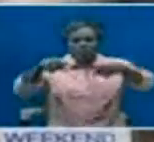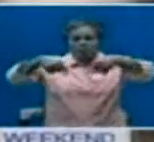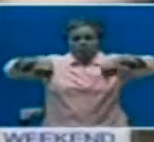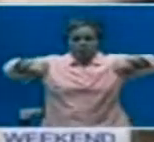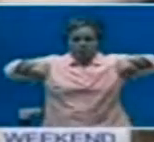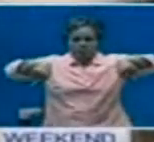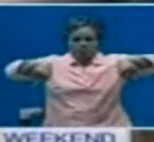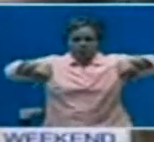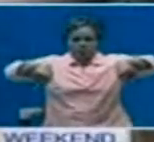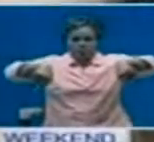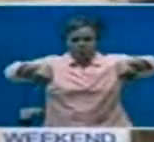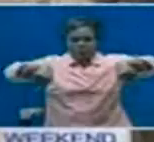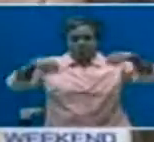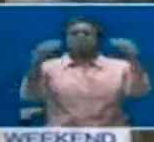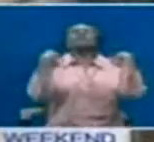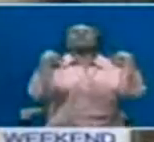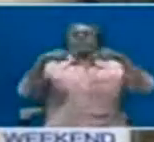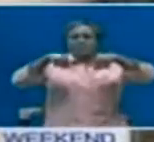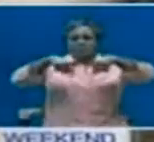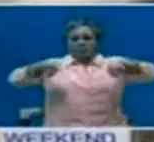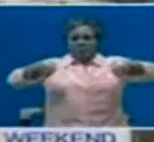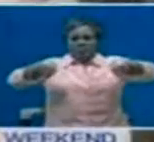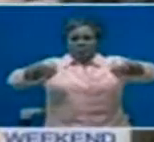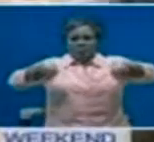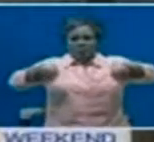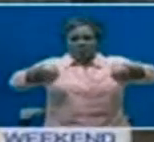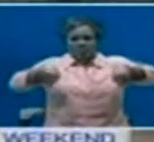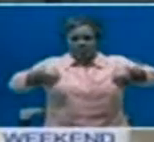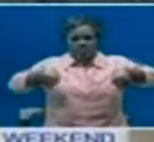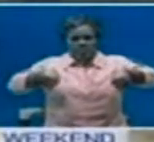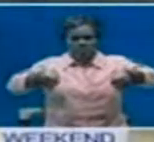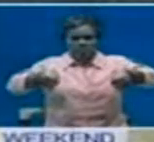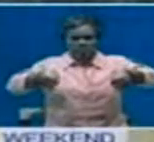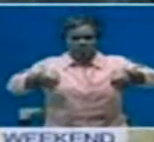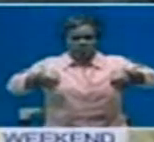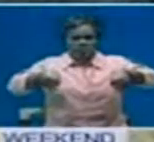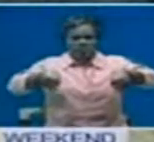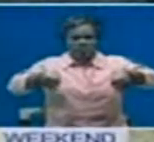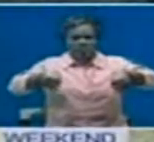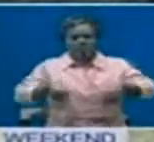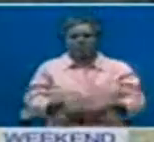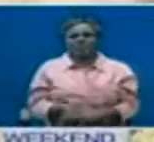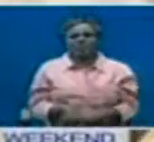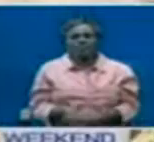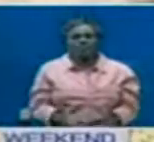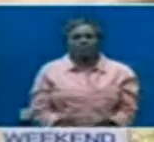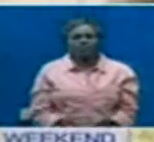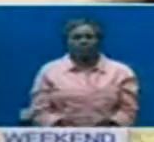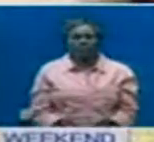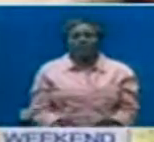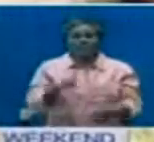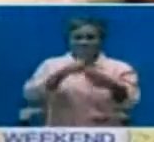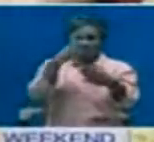Nanyorosha mguu hivi, kama nalala mgongo. Nanyorosha mgongo na mguu na nini hivi. Alafu hii mguu napanua pia.